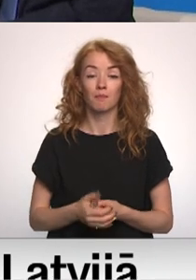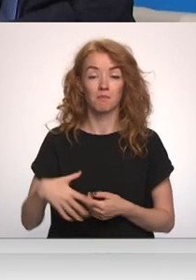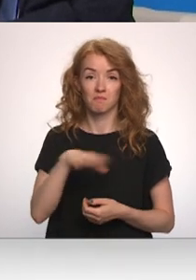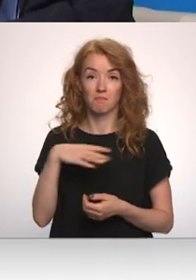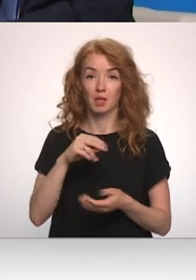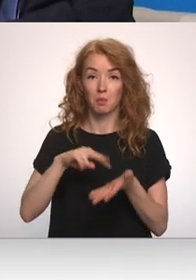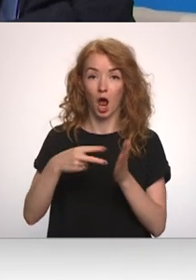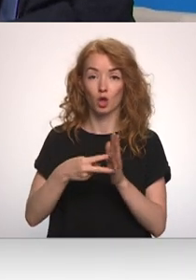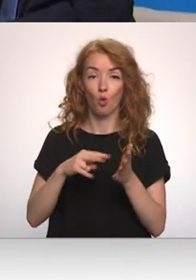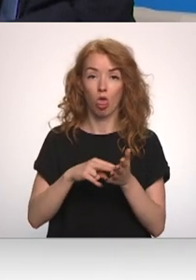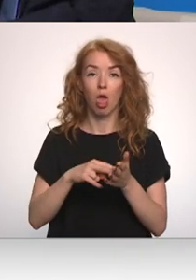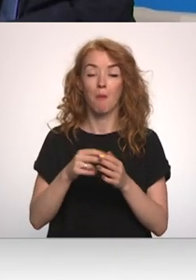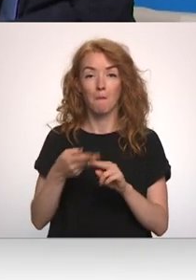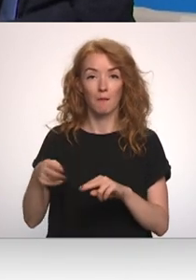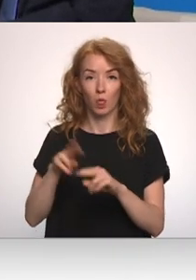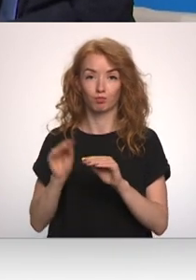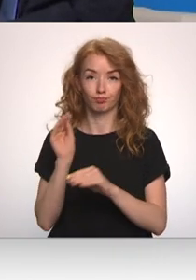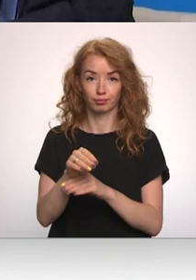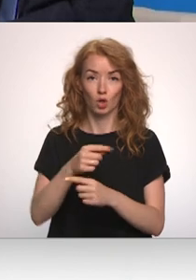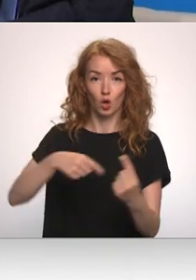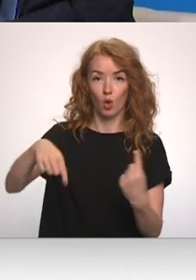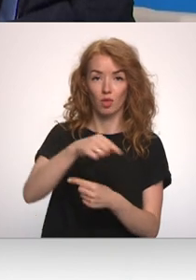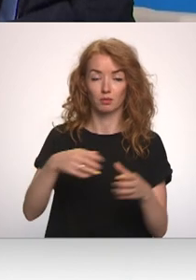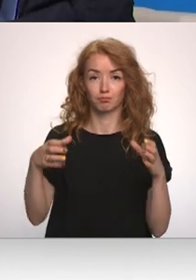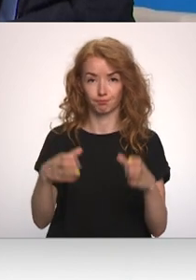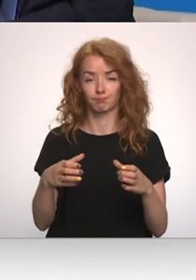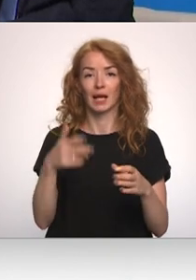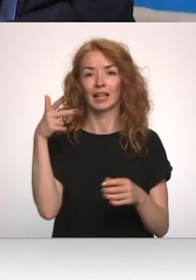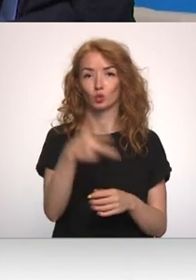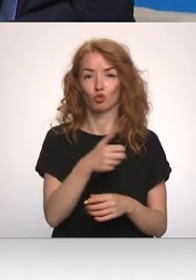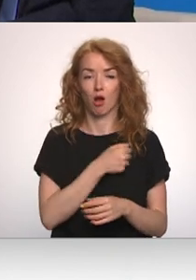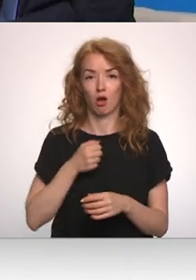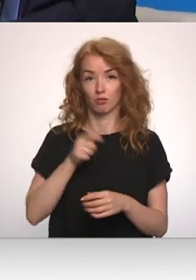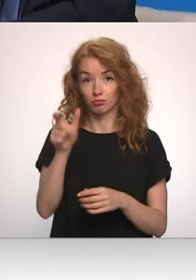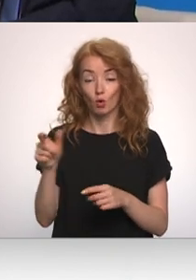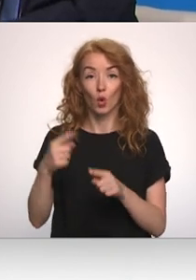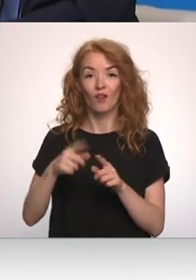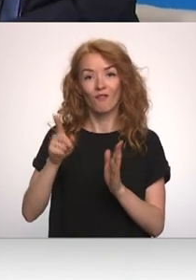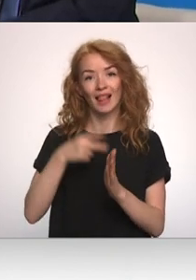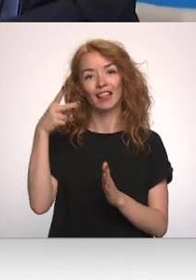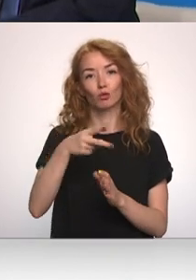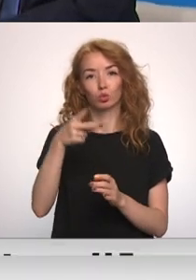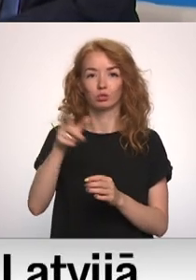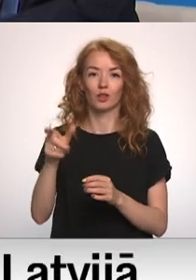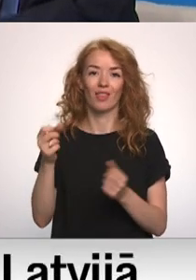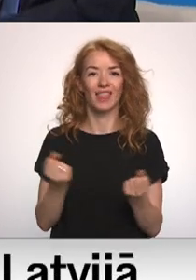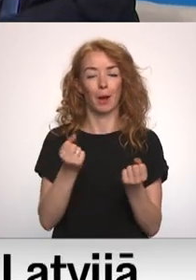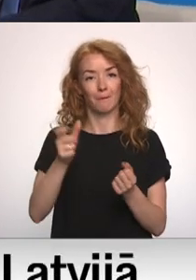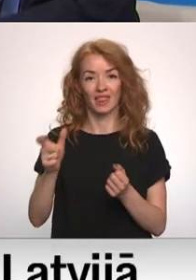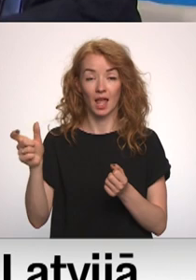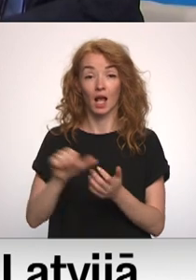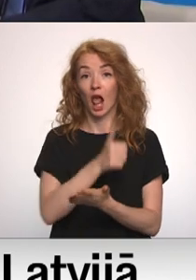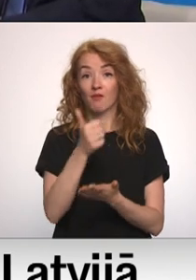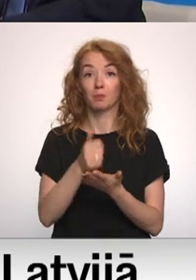Mēs plānojam uzturēt papildu rotācijas brigādi, kas ir 3000 kaujinieku un vēl 2000 personāla šeit Eiropā, kur galvenā